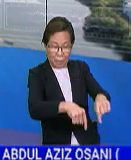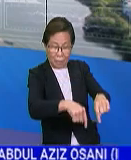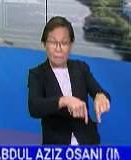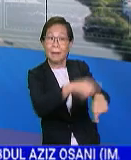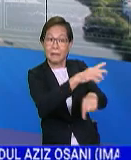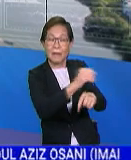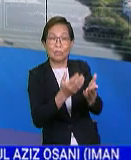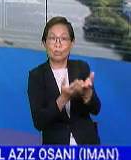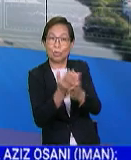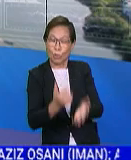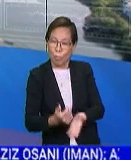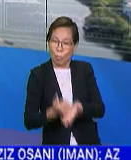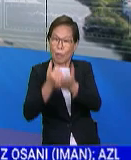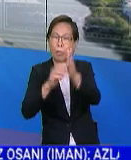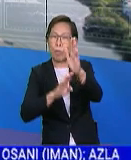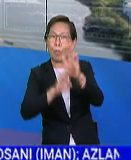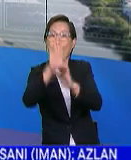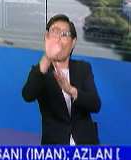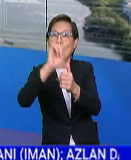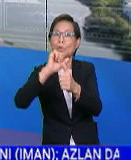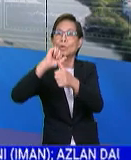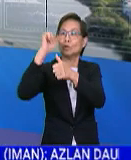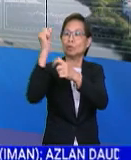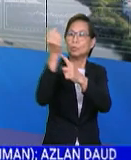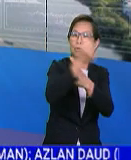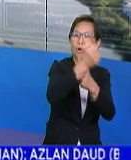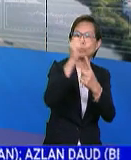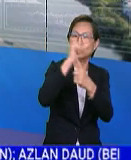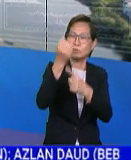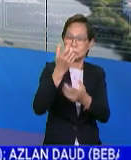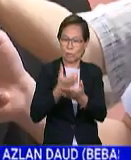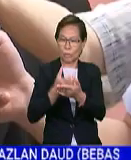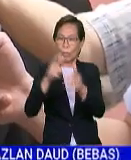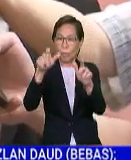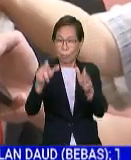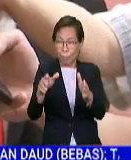sekaligus membantu memulihkan sosioekonomi penduduk